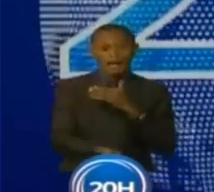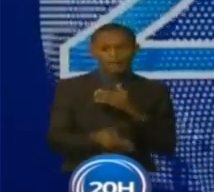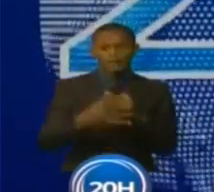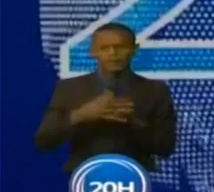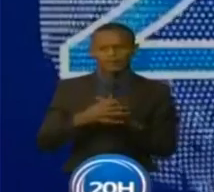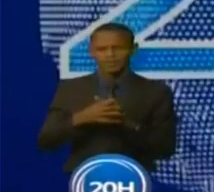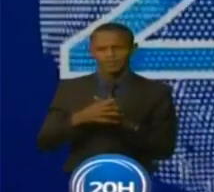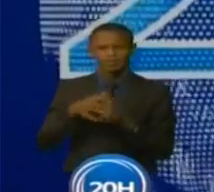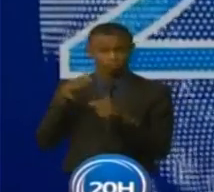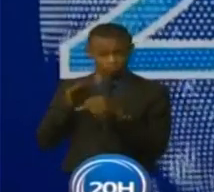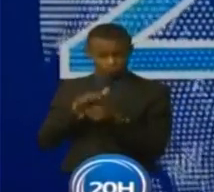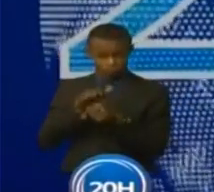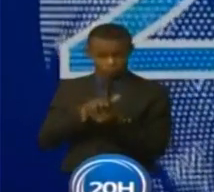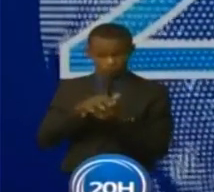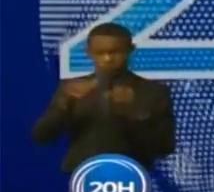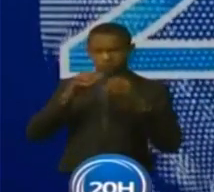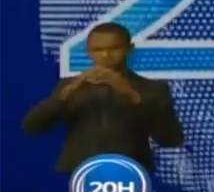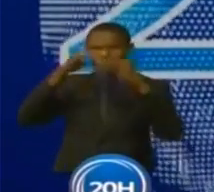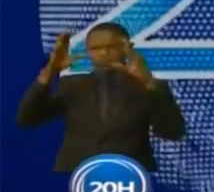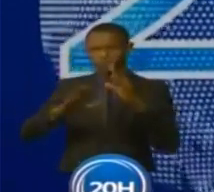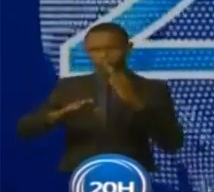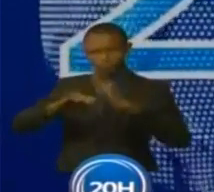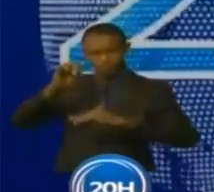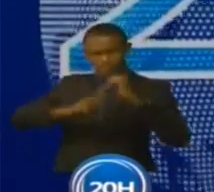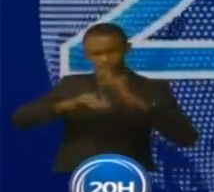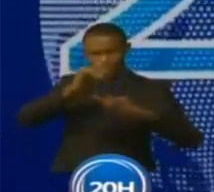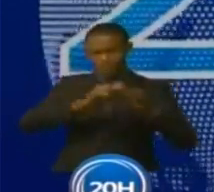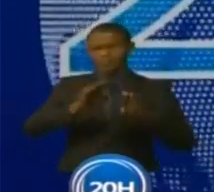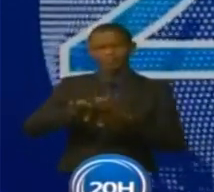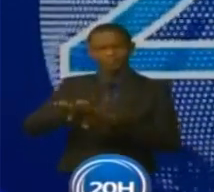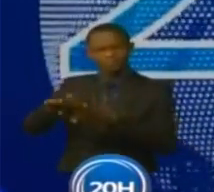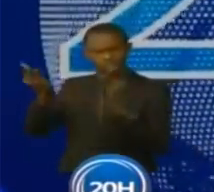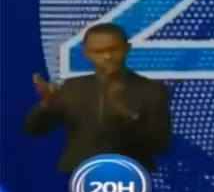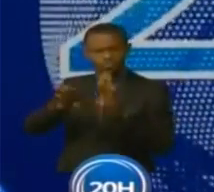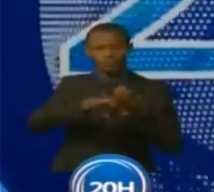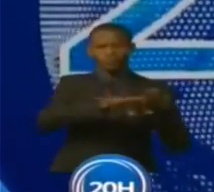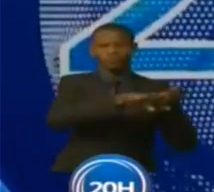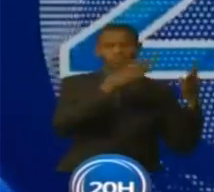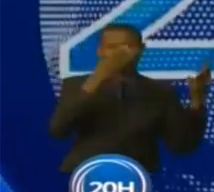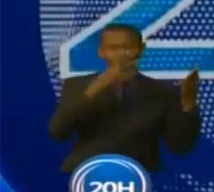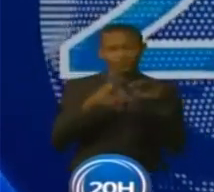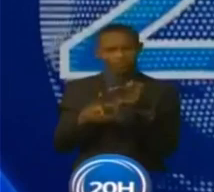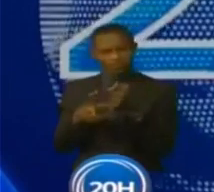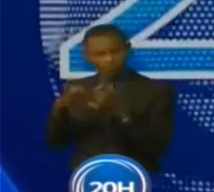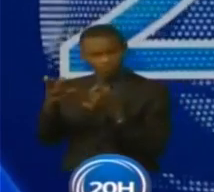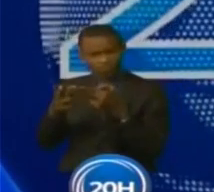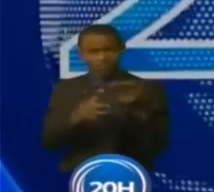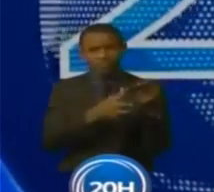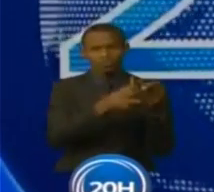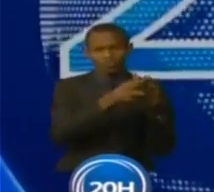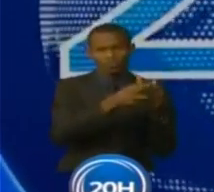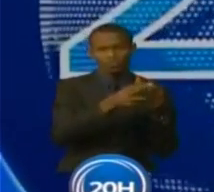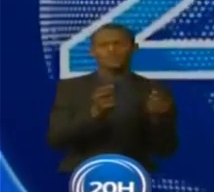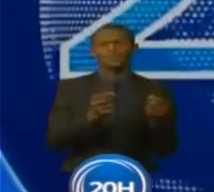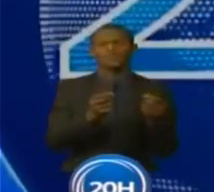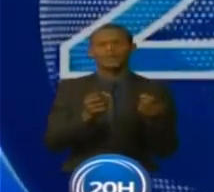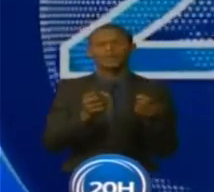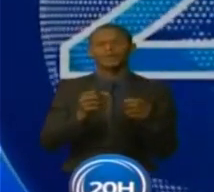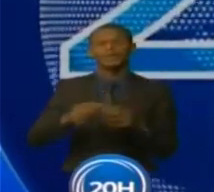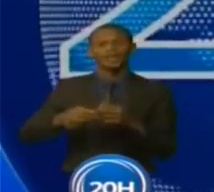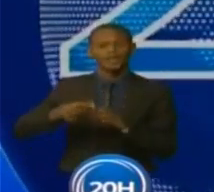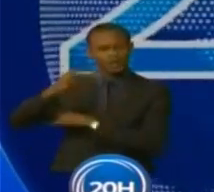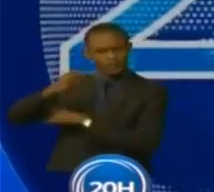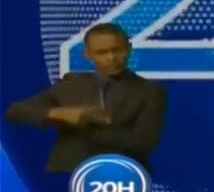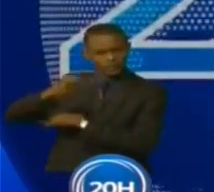ouvrages internationaux au poste frontalier de Kasumbalesa et Sakania dans la province du Haut-Katanga. Félix Tshisekedi a d'abord inauguré